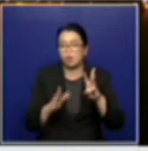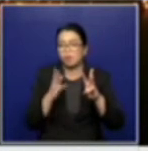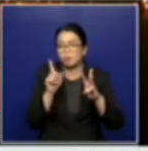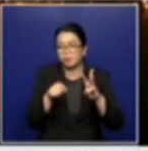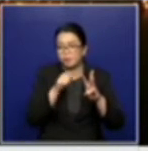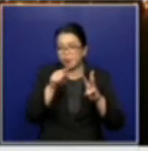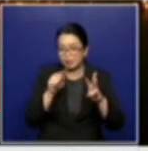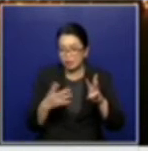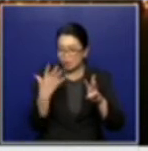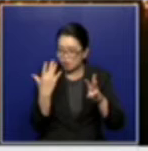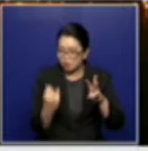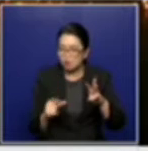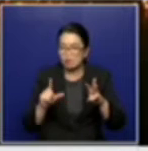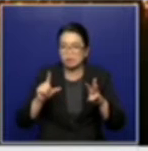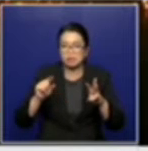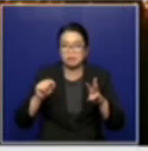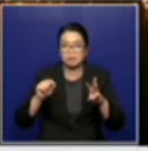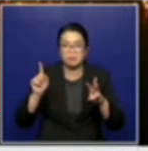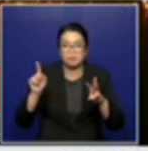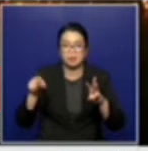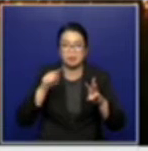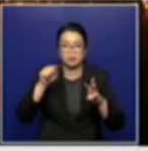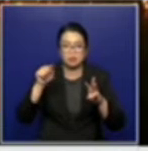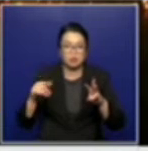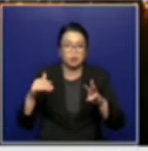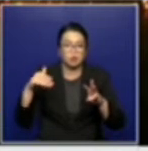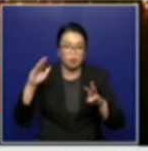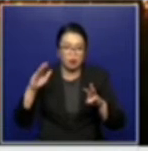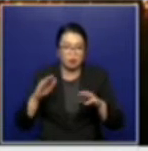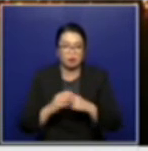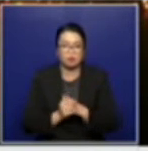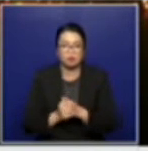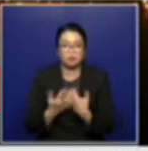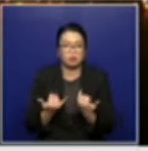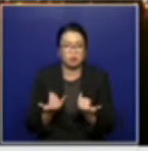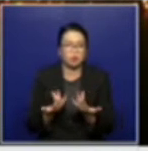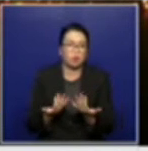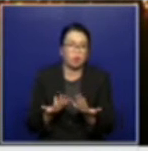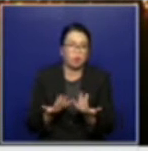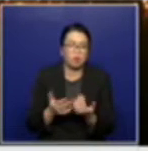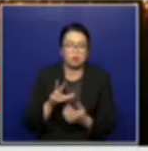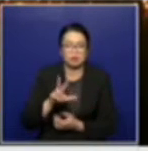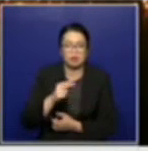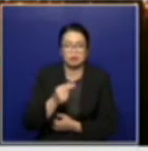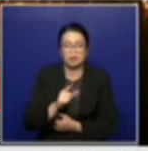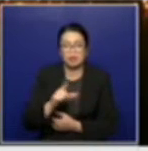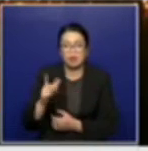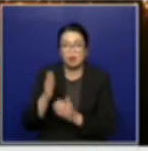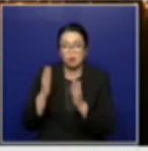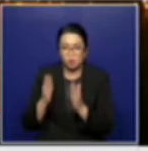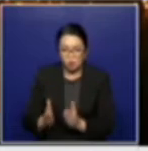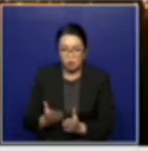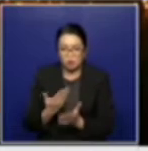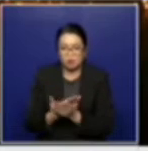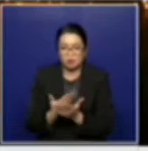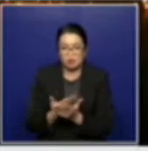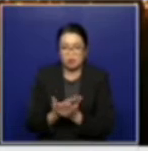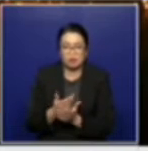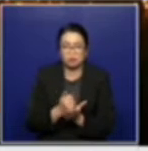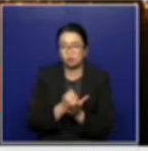76% เหลือเงินที่พี่น้องเกษตรกรที่รอการช่วยเหลืออยู่ประมาณ 30,000 ล้านที่เป็นเงินตกค้างอยู่ในขณะ